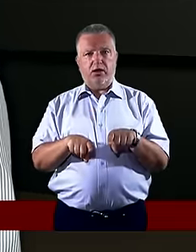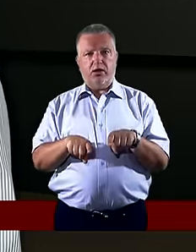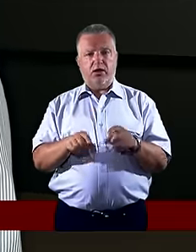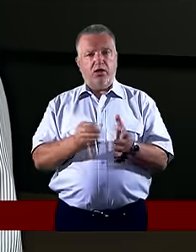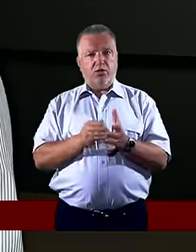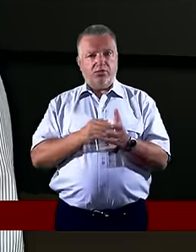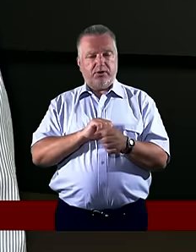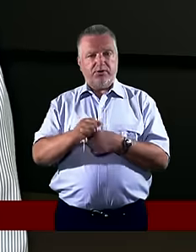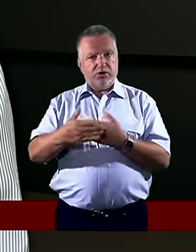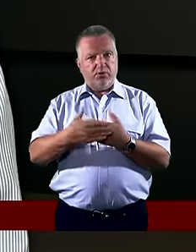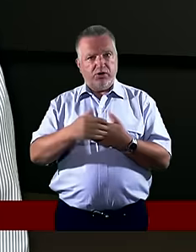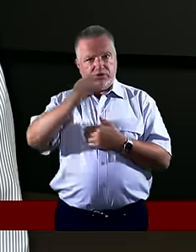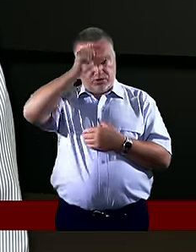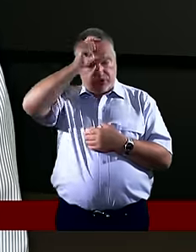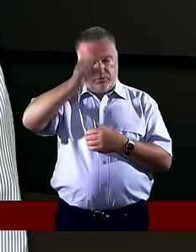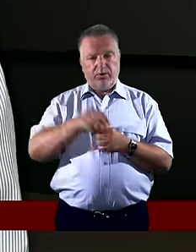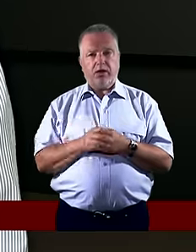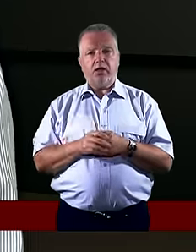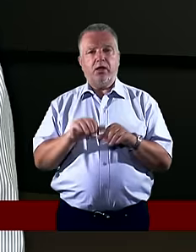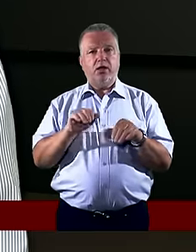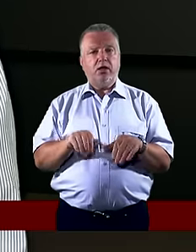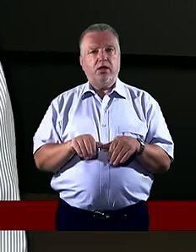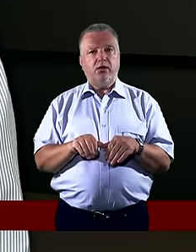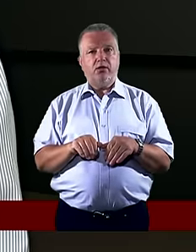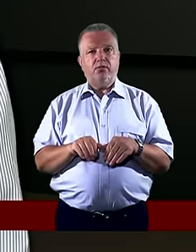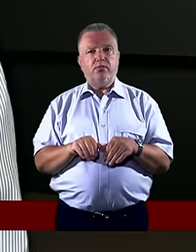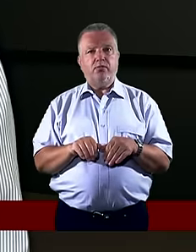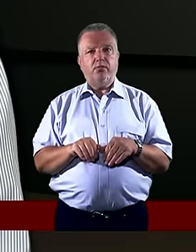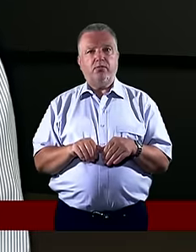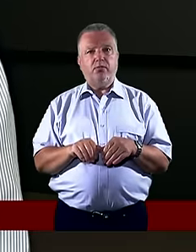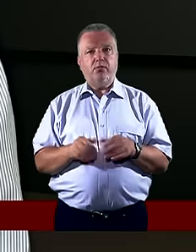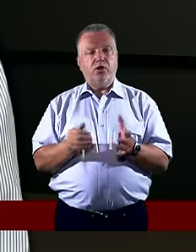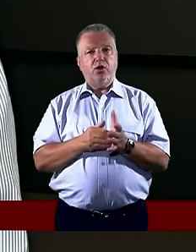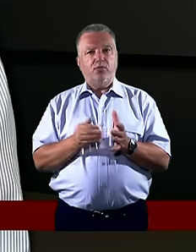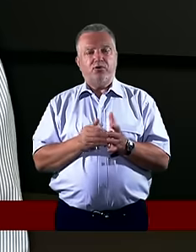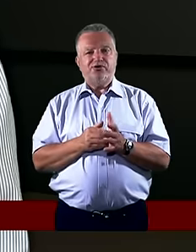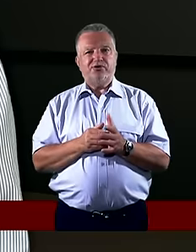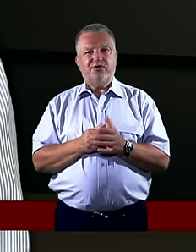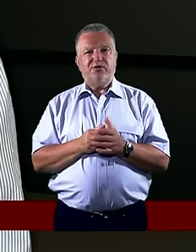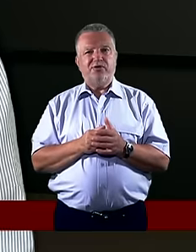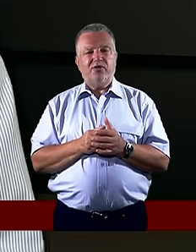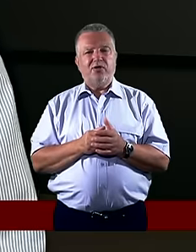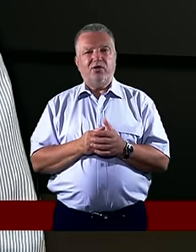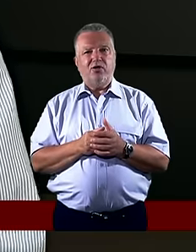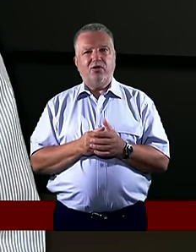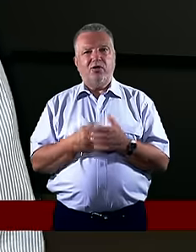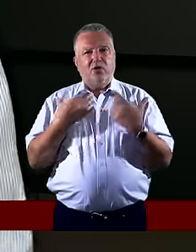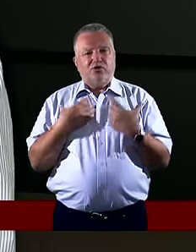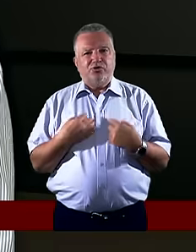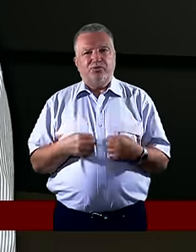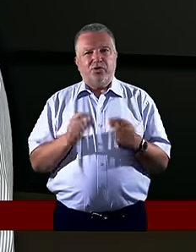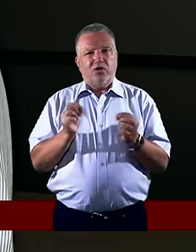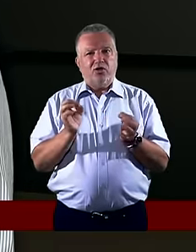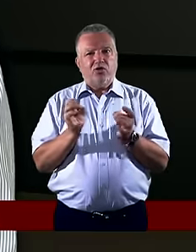normalną. Trzeba być bliżej człowieka. Może nawet trzeba być w takiej bardziej atmosferze już intymnej, żeby po prostu